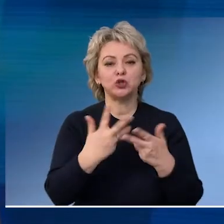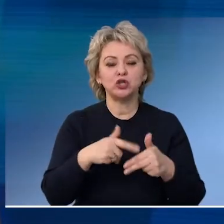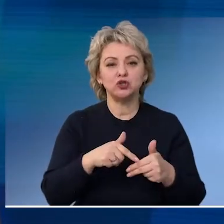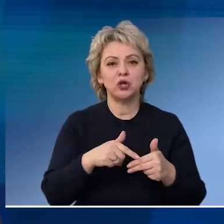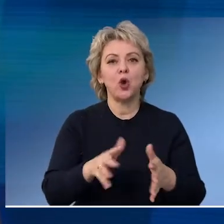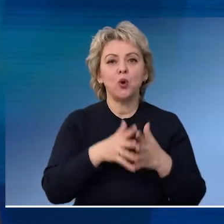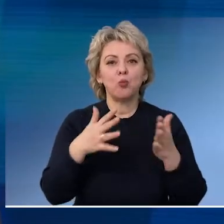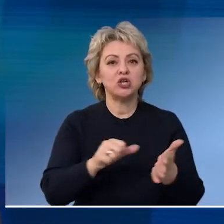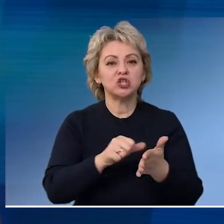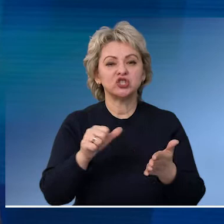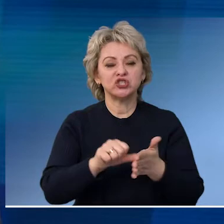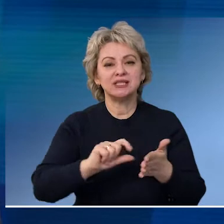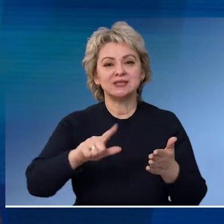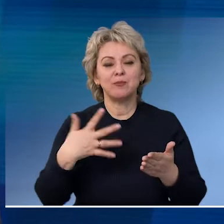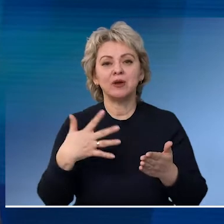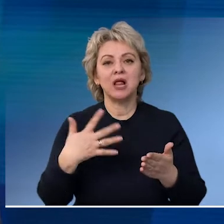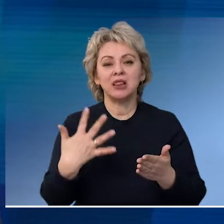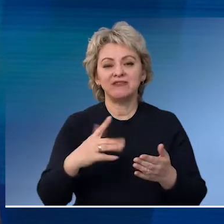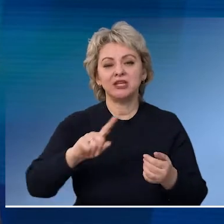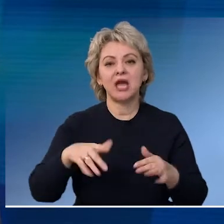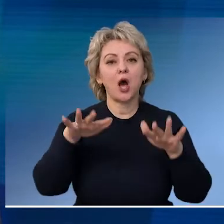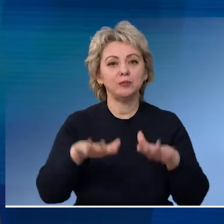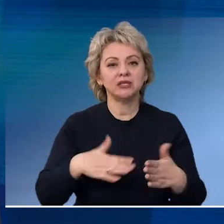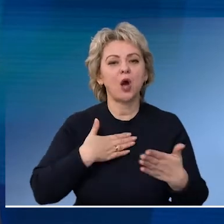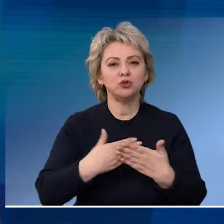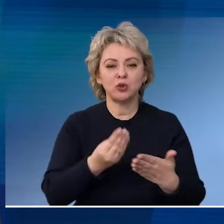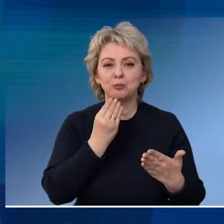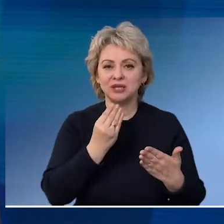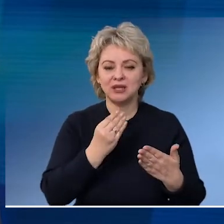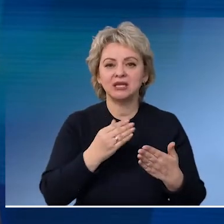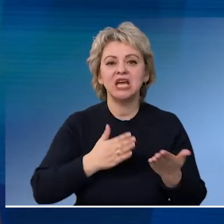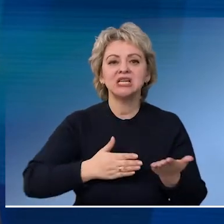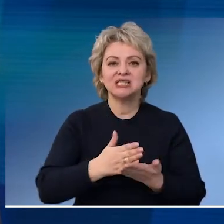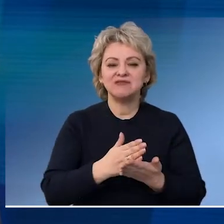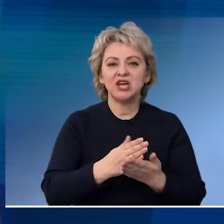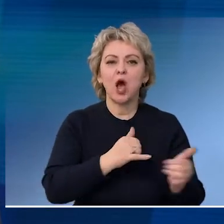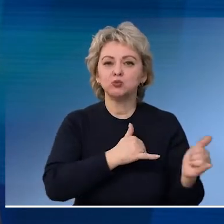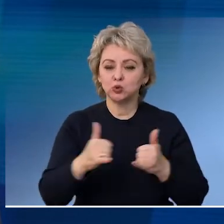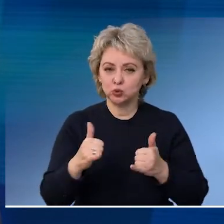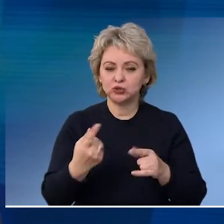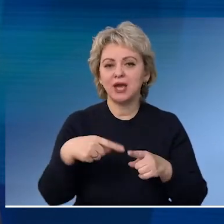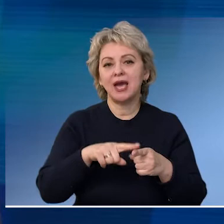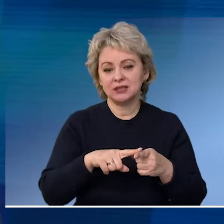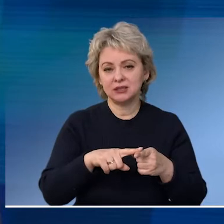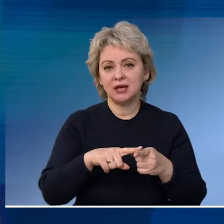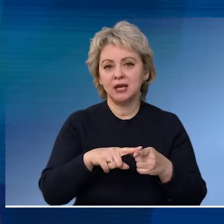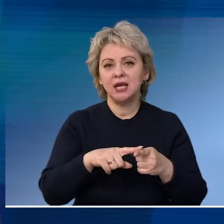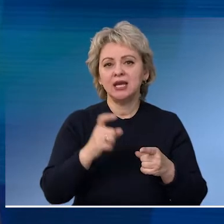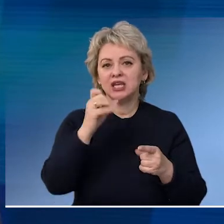питания насчитывается более 6500 объектов общественного питания. А сфера бытового обслуживания — это